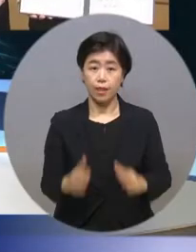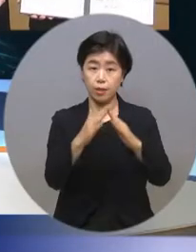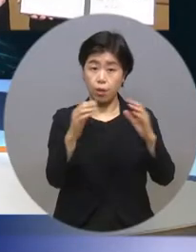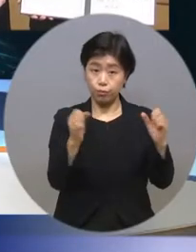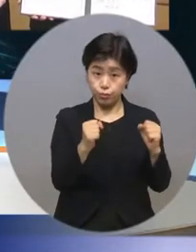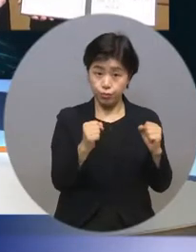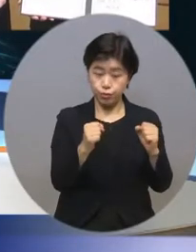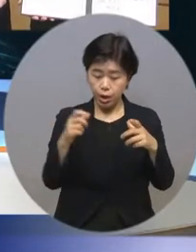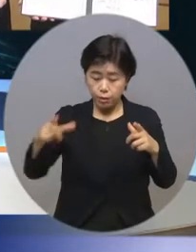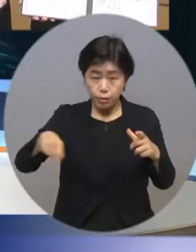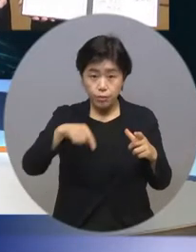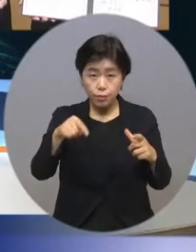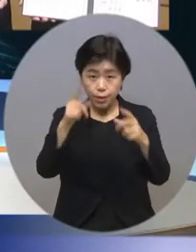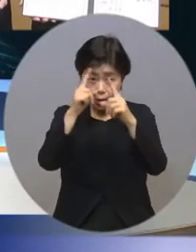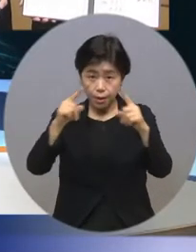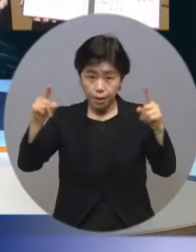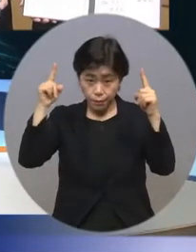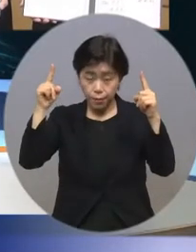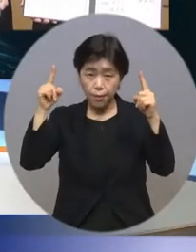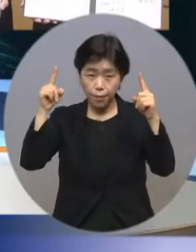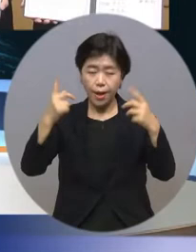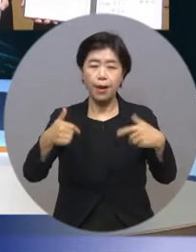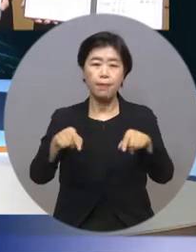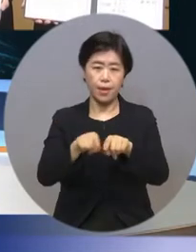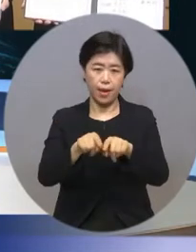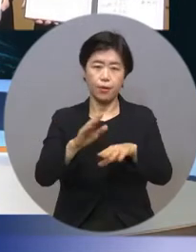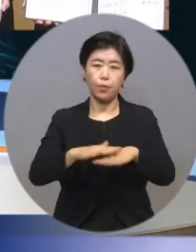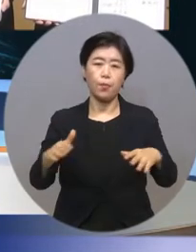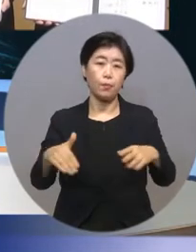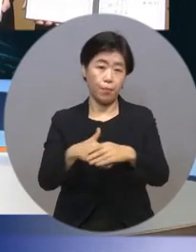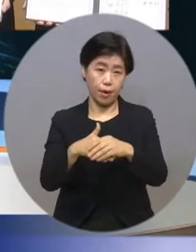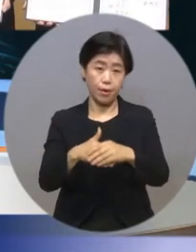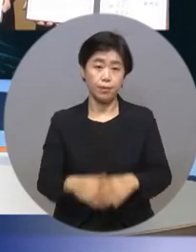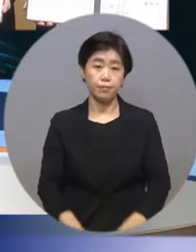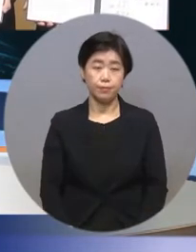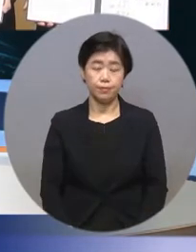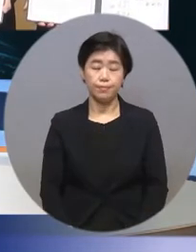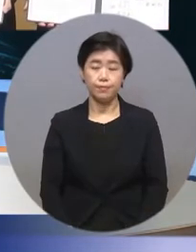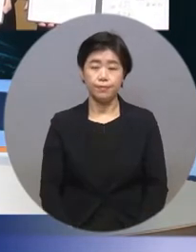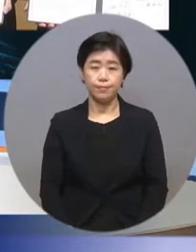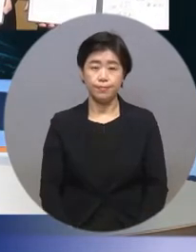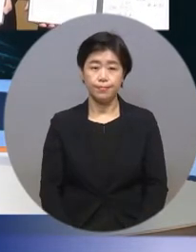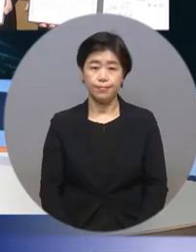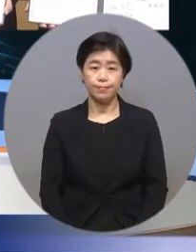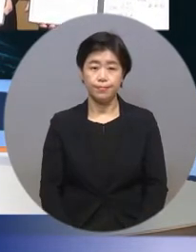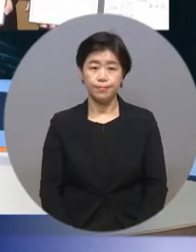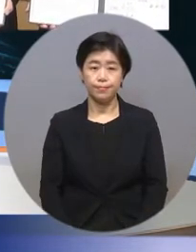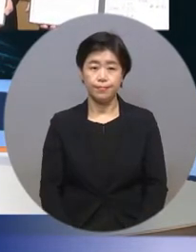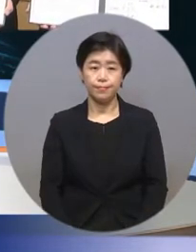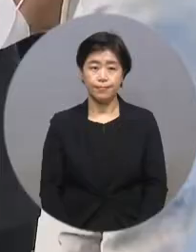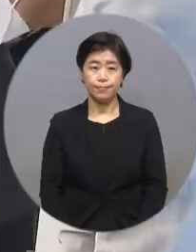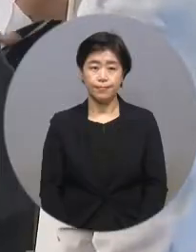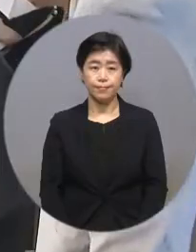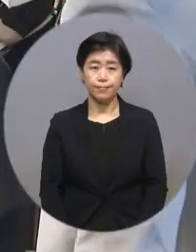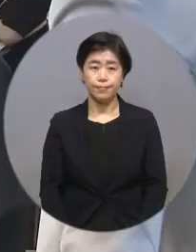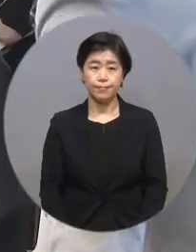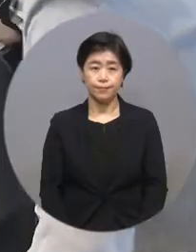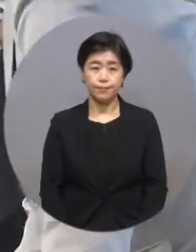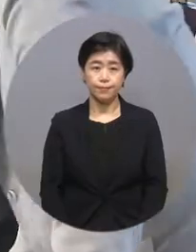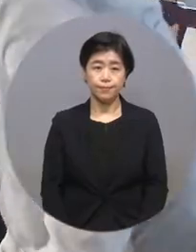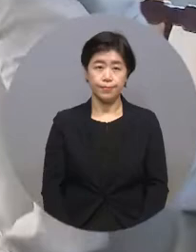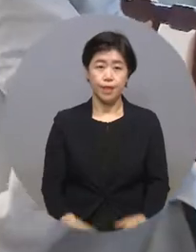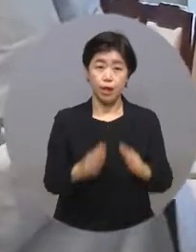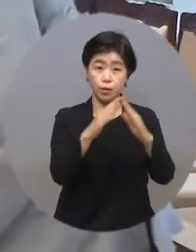전라북도가 지역대학과 인재 양성을 위해 손을 맞잡았습니다. 보도에 장유진 기자입니다.